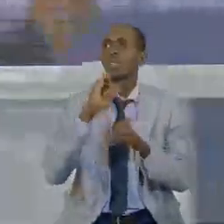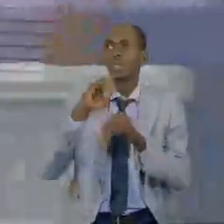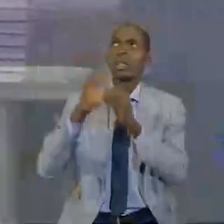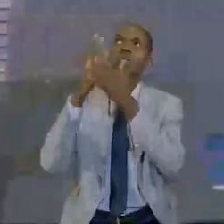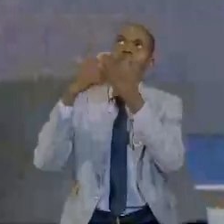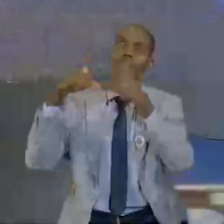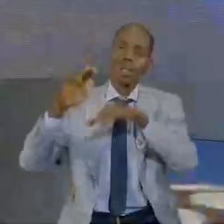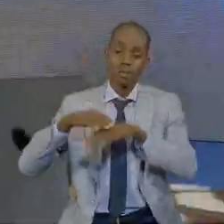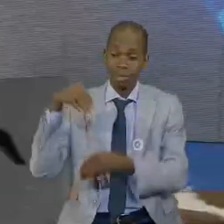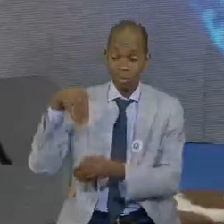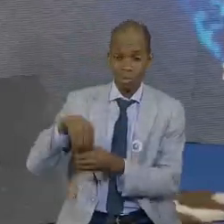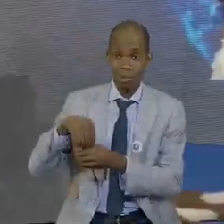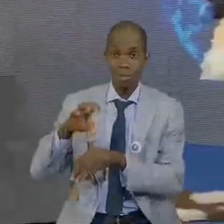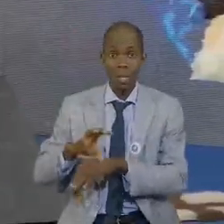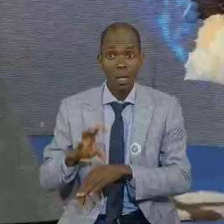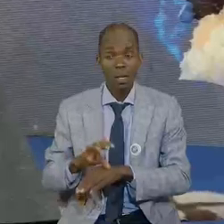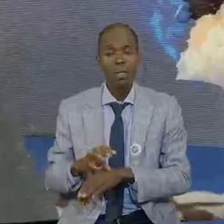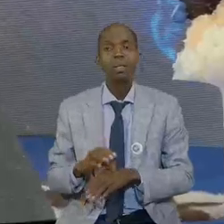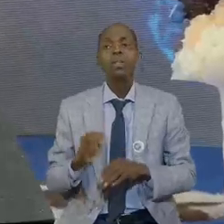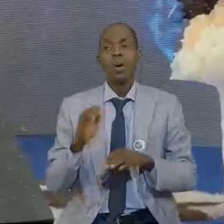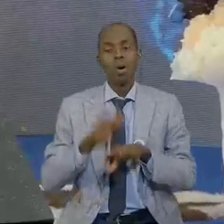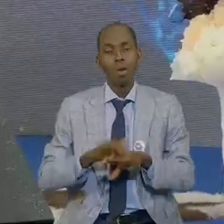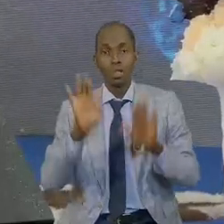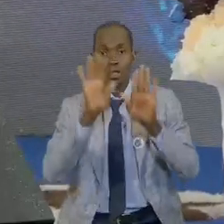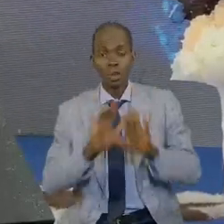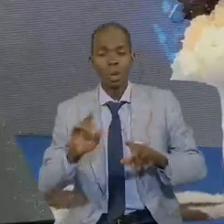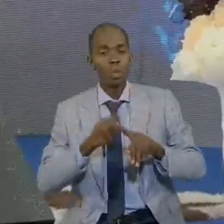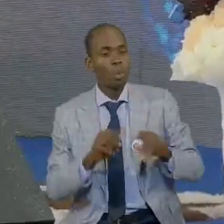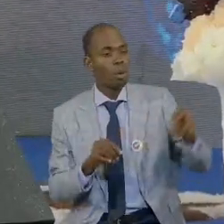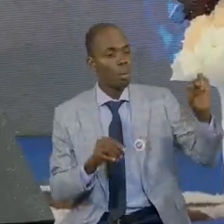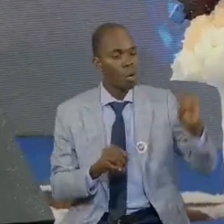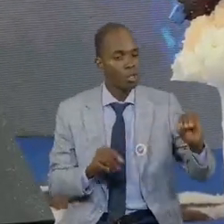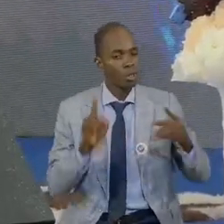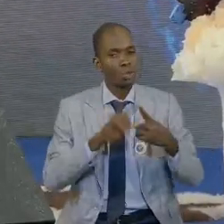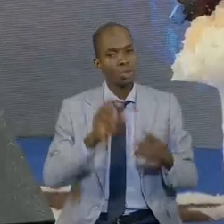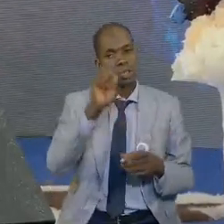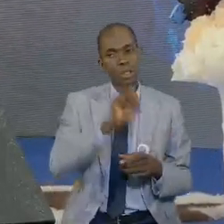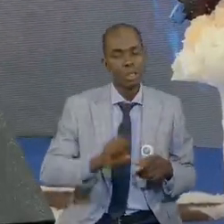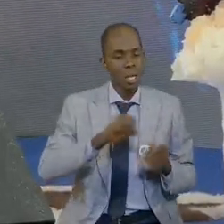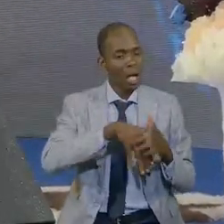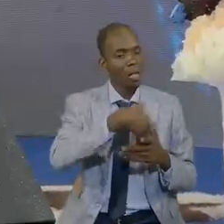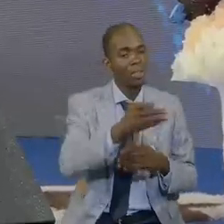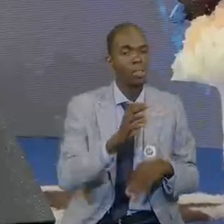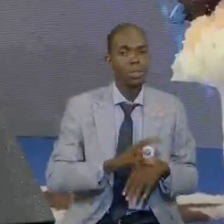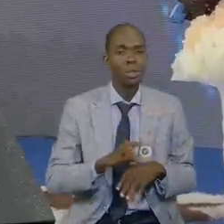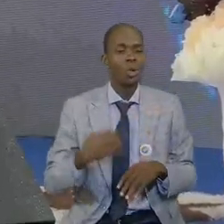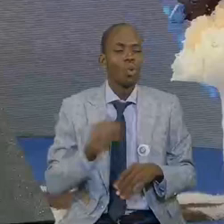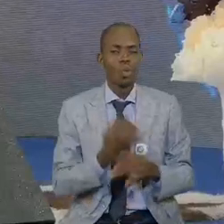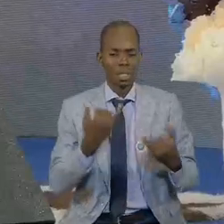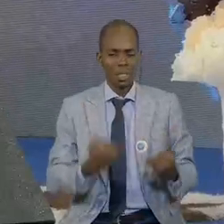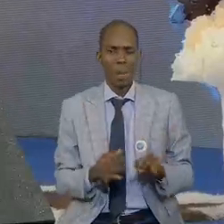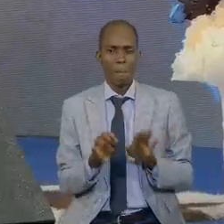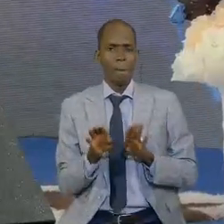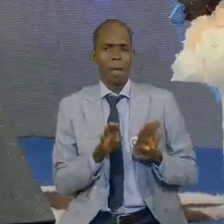prochain. Je vais encore te saluer, notre Père qui est aux cieux. Outside the church building, we live like no father in heaven, no father